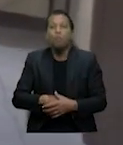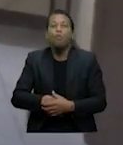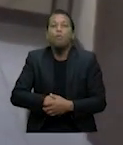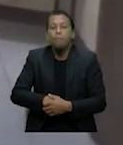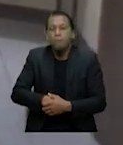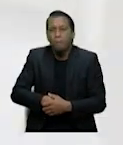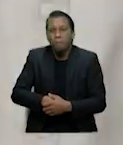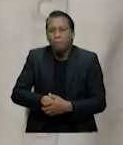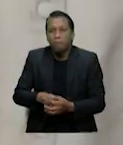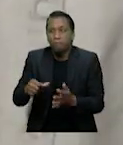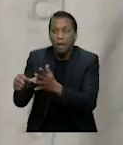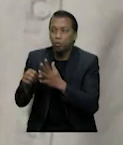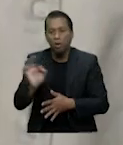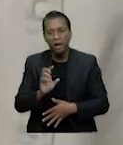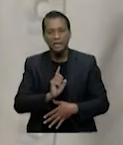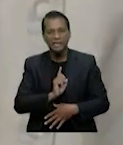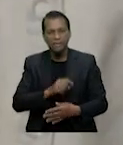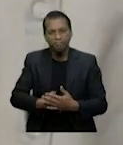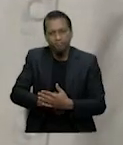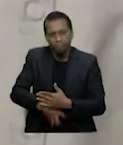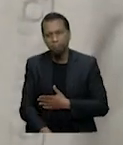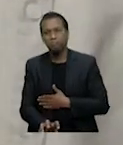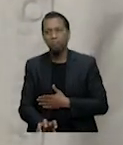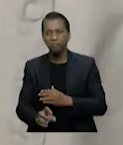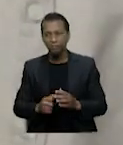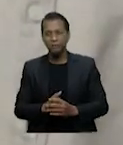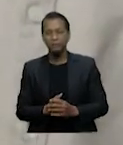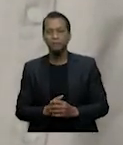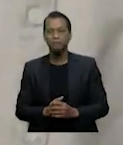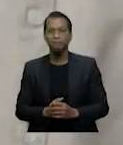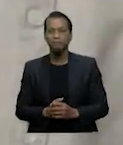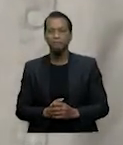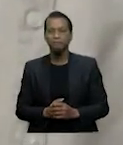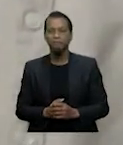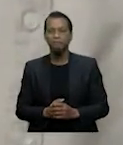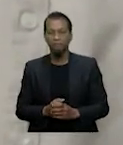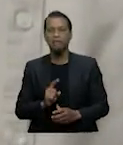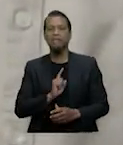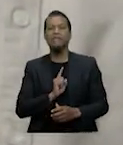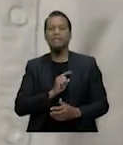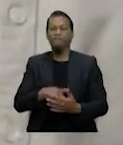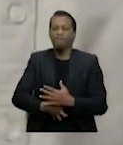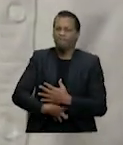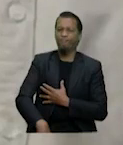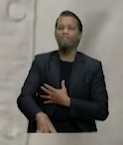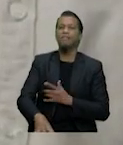lain. Kemudian lahirlah secara mandiri salinannya, kemudian